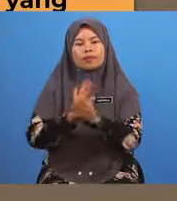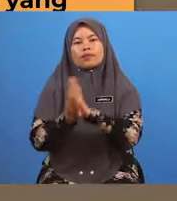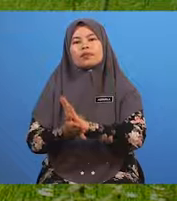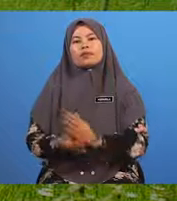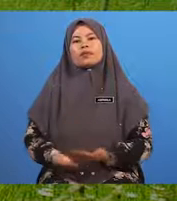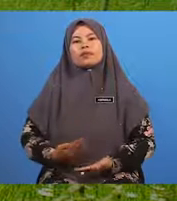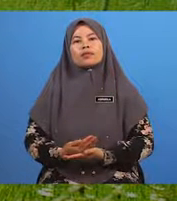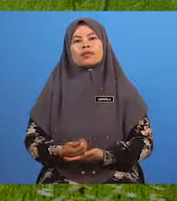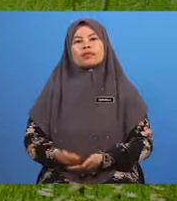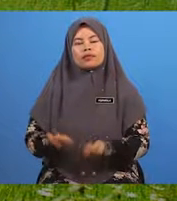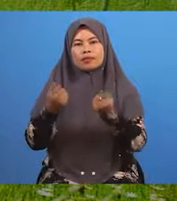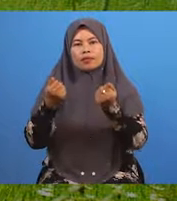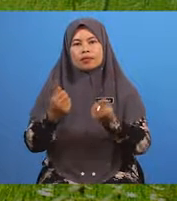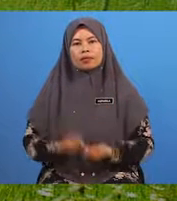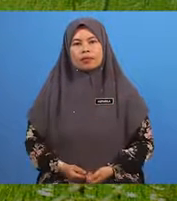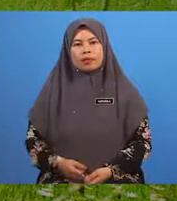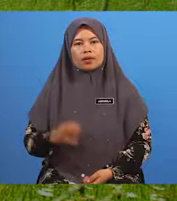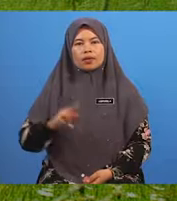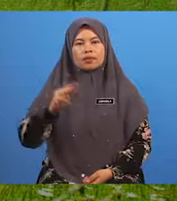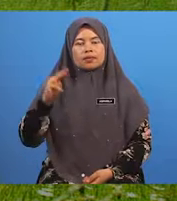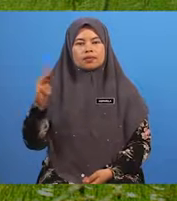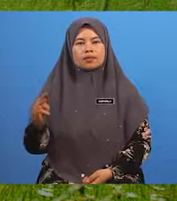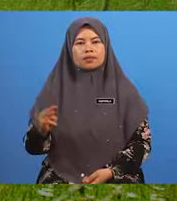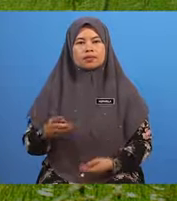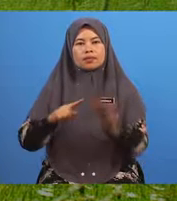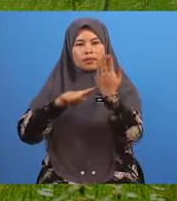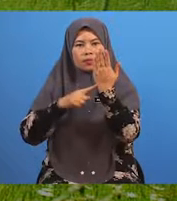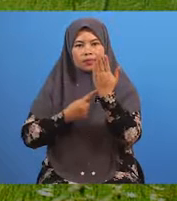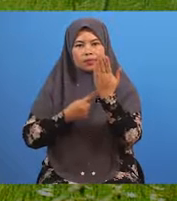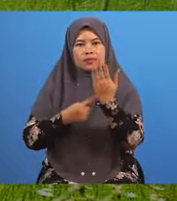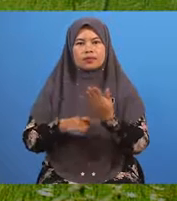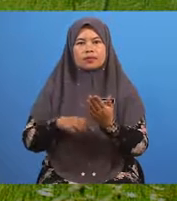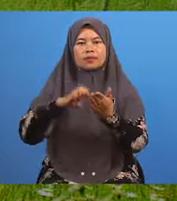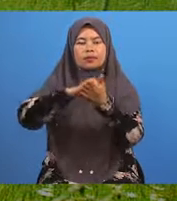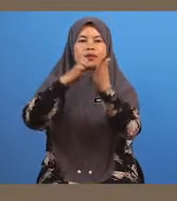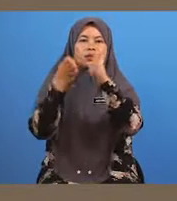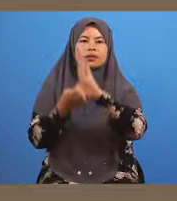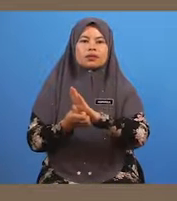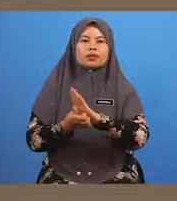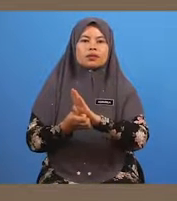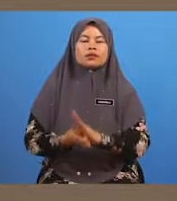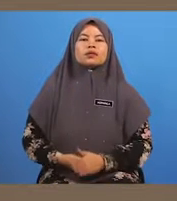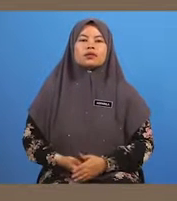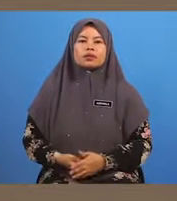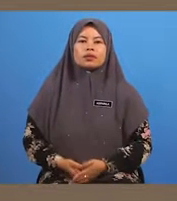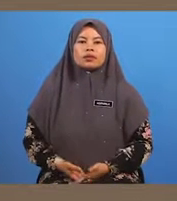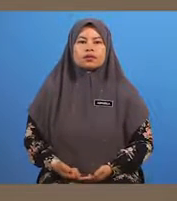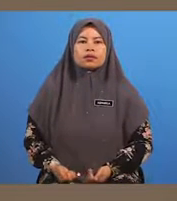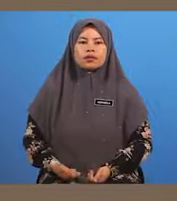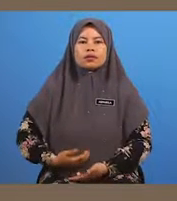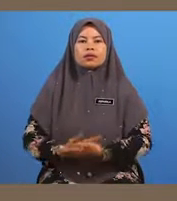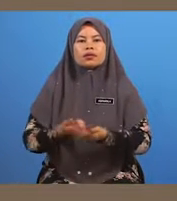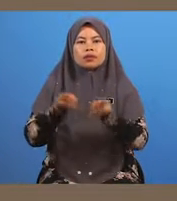Murid-murid, kita mulakan pembelajaran pada hari ini dengan pengertian anak angkat. Anak angkat bermaksud anak yang dipelihara